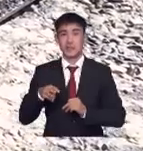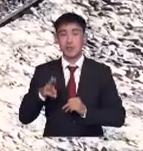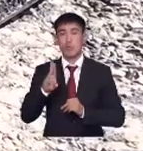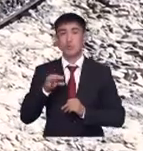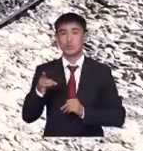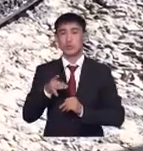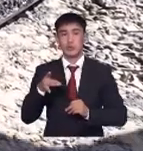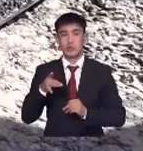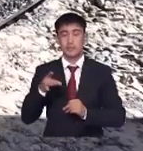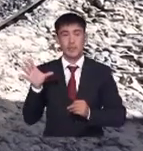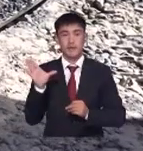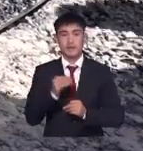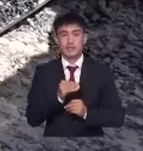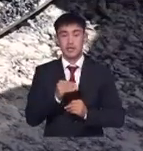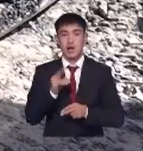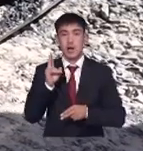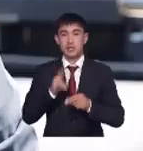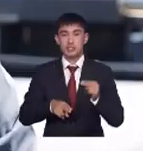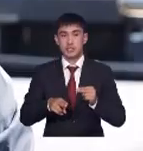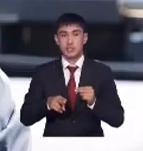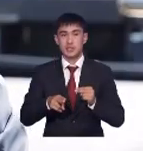Коксузскому району. После окончания